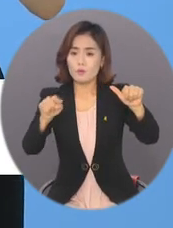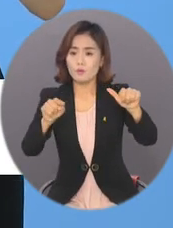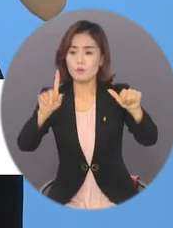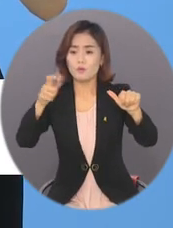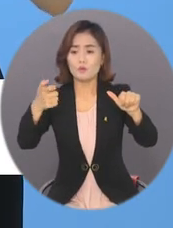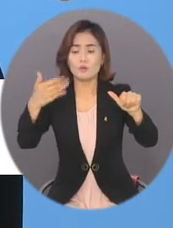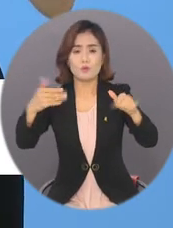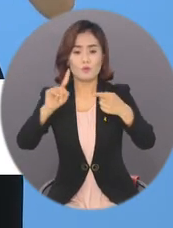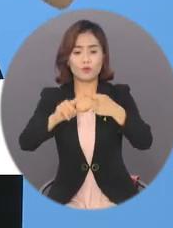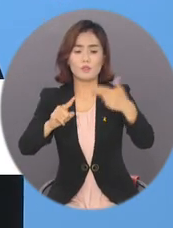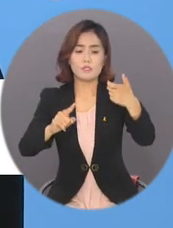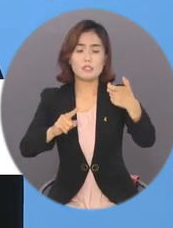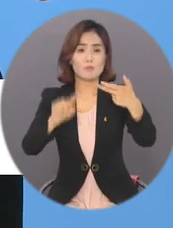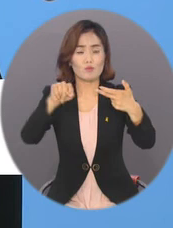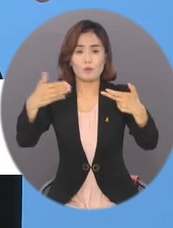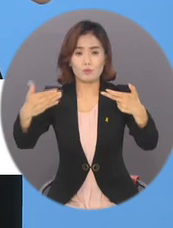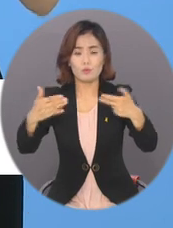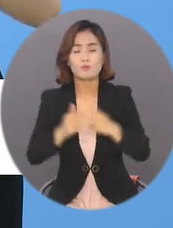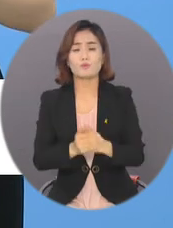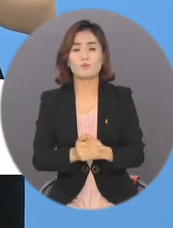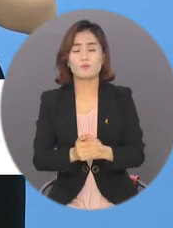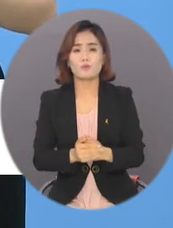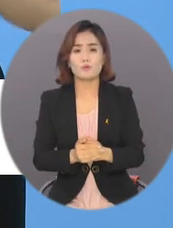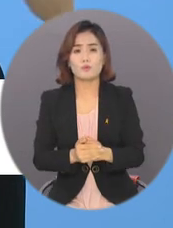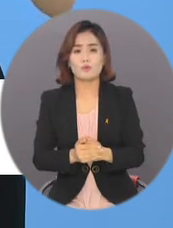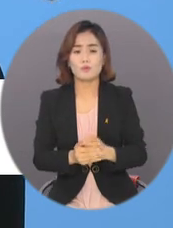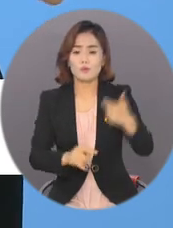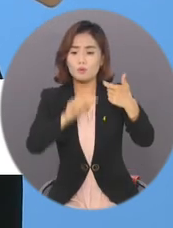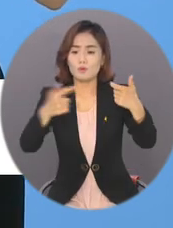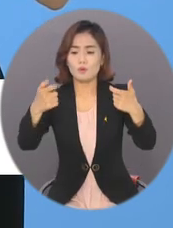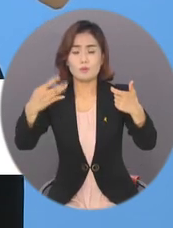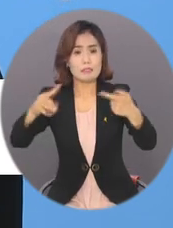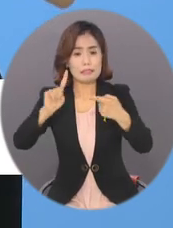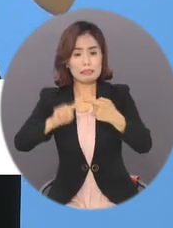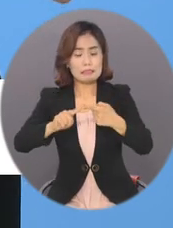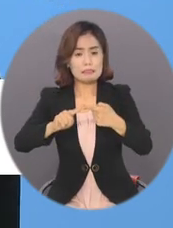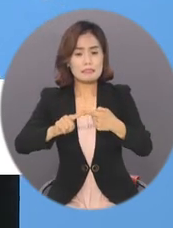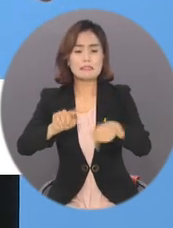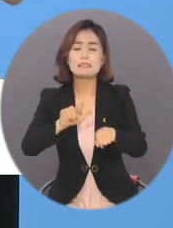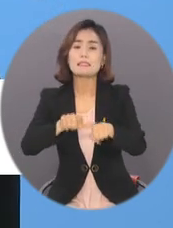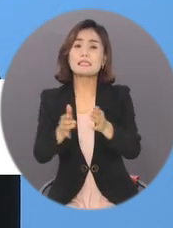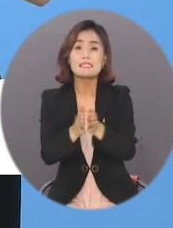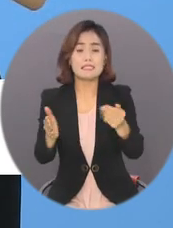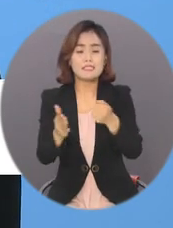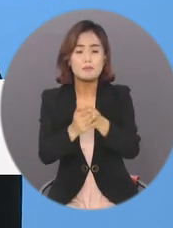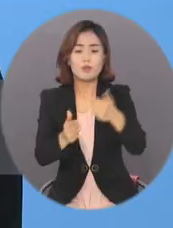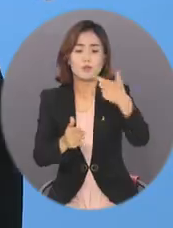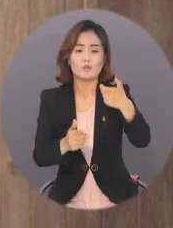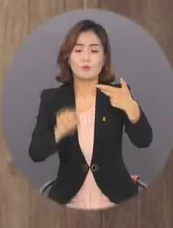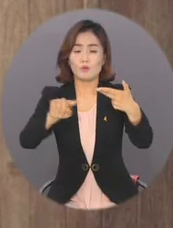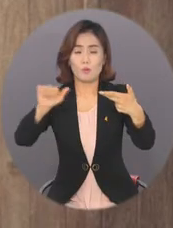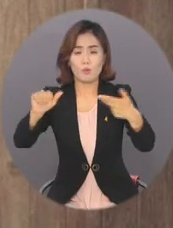65에서 69세는 76.9%. 그리고 아직 이제 60세에서 64세는 좀 시작이 늦게 돼서